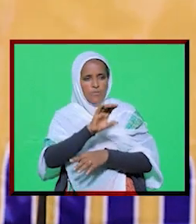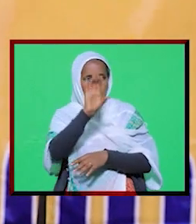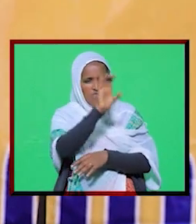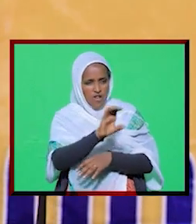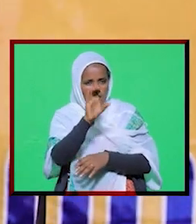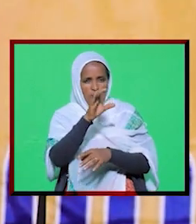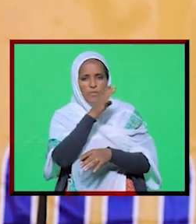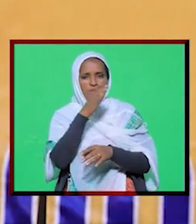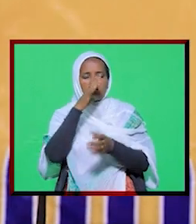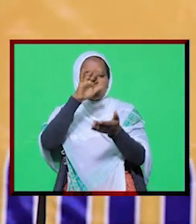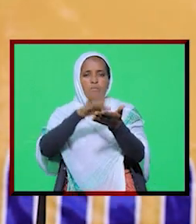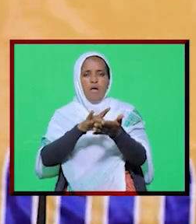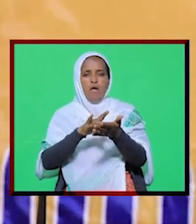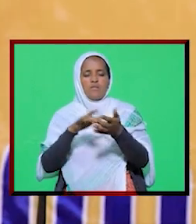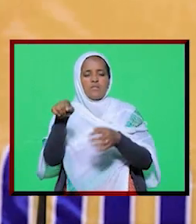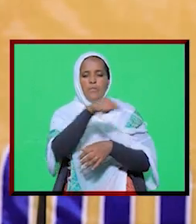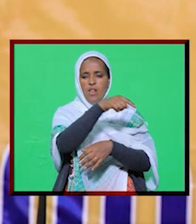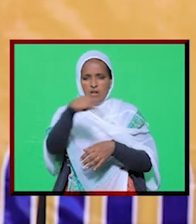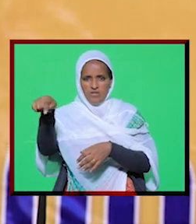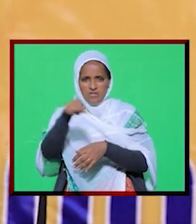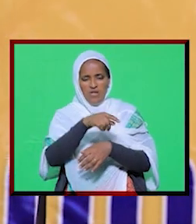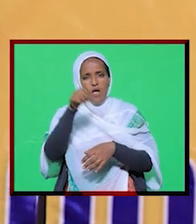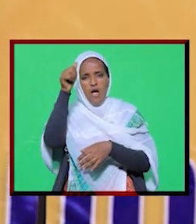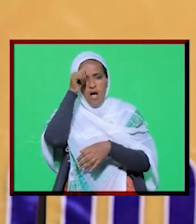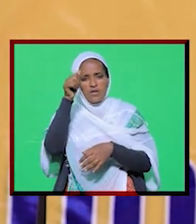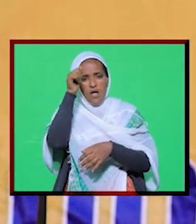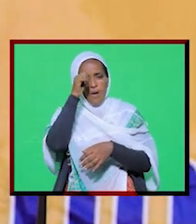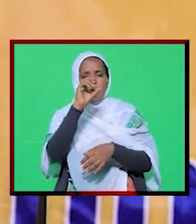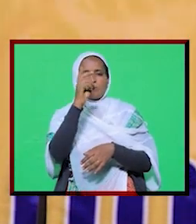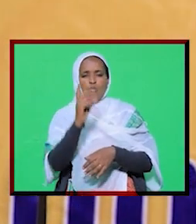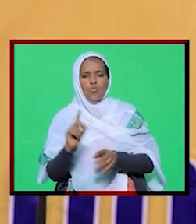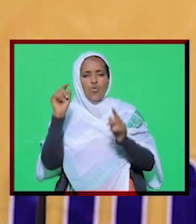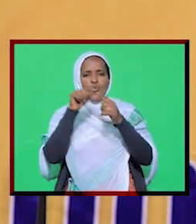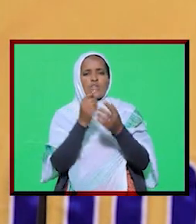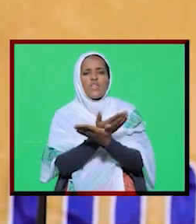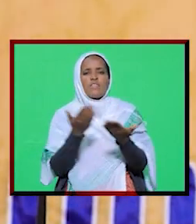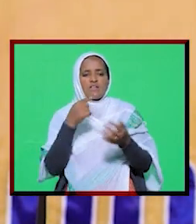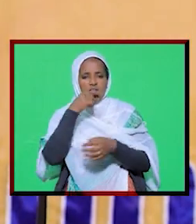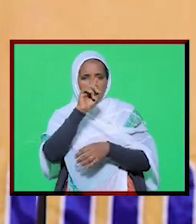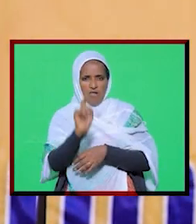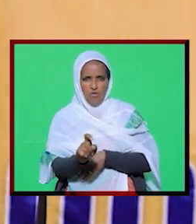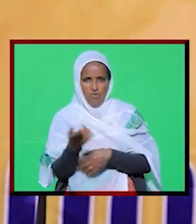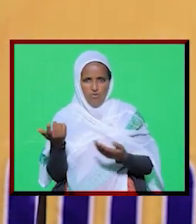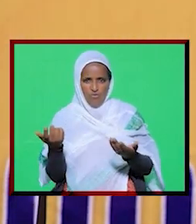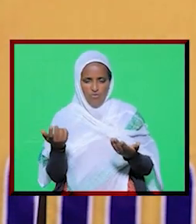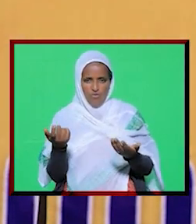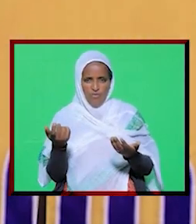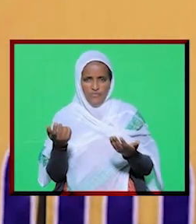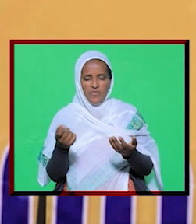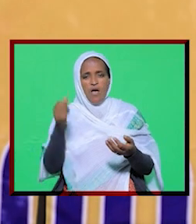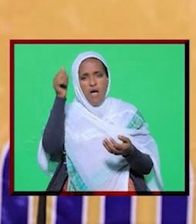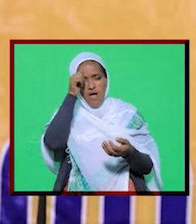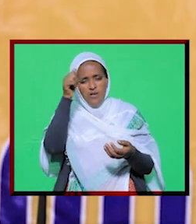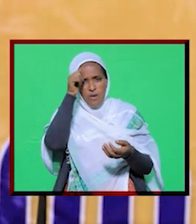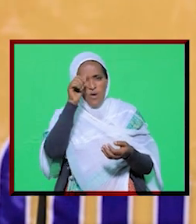ፍለጋ በገነት መካከል ተመላለሰ። አዳም አዳም ሆይ ወዴት ነህ አለው ይላል።